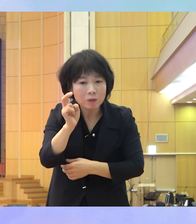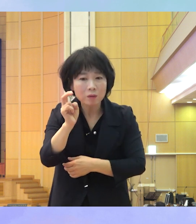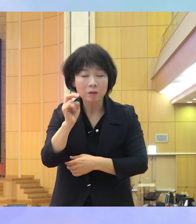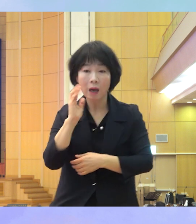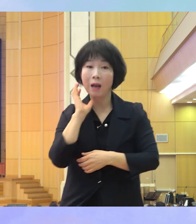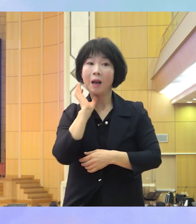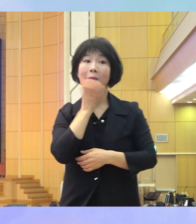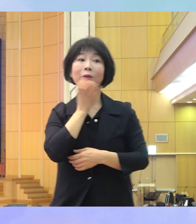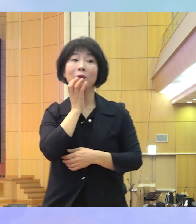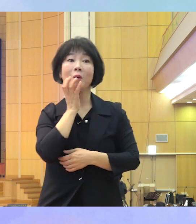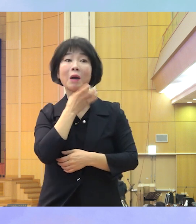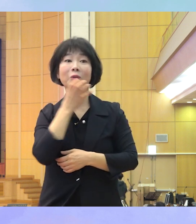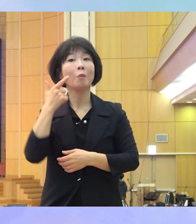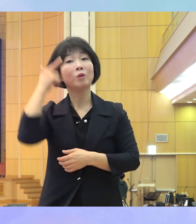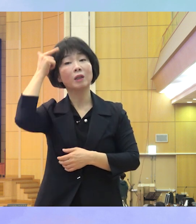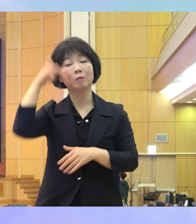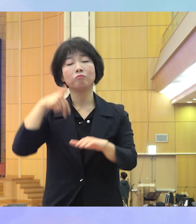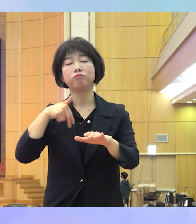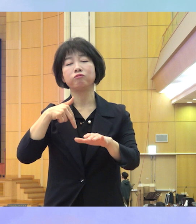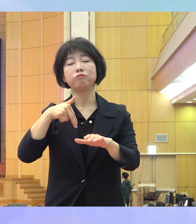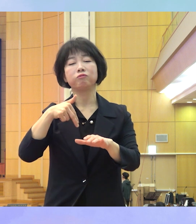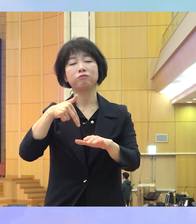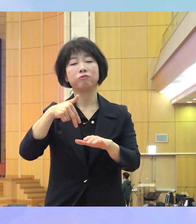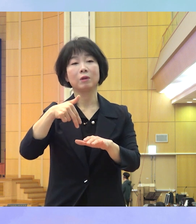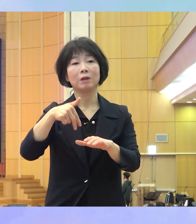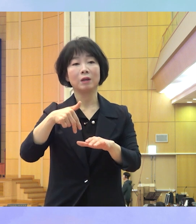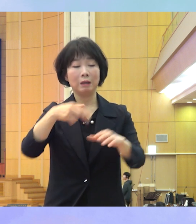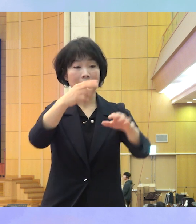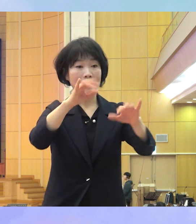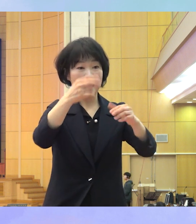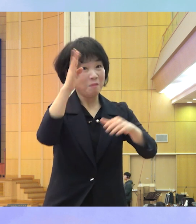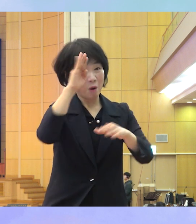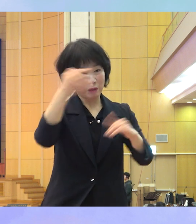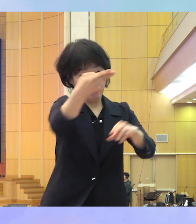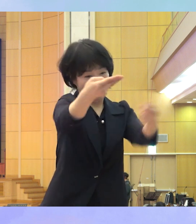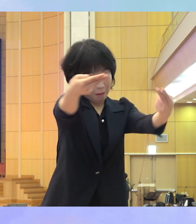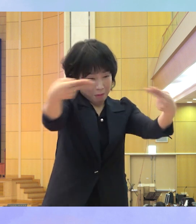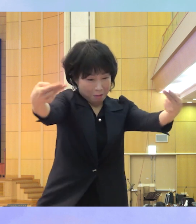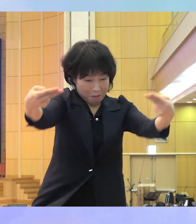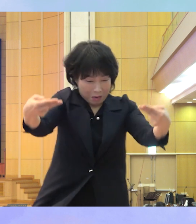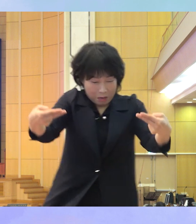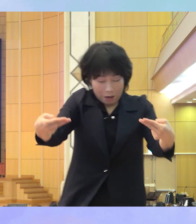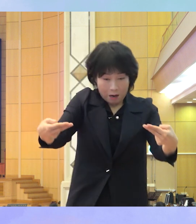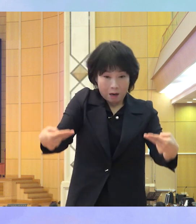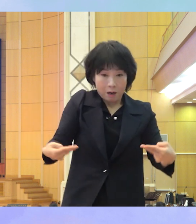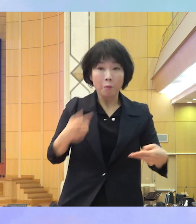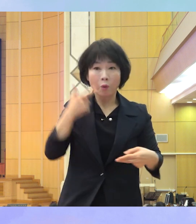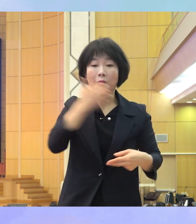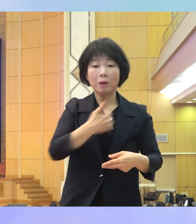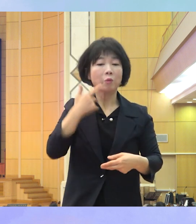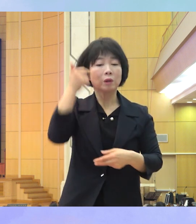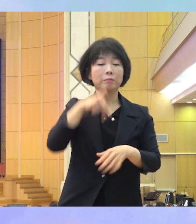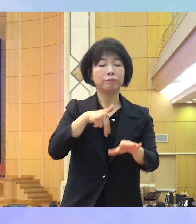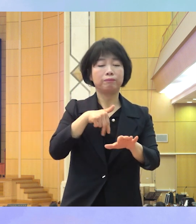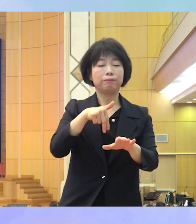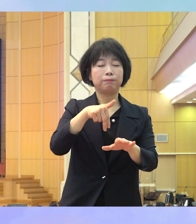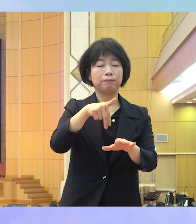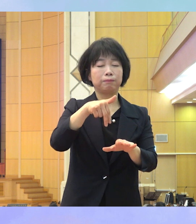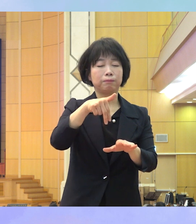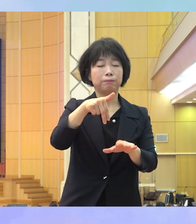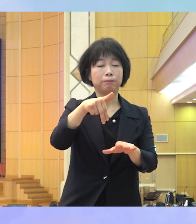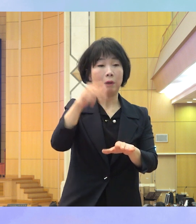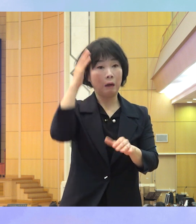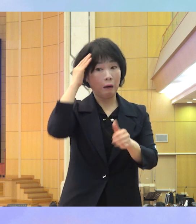베드로가 지나갈 때에, 베드로 목사님이 지나갈 때에 혹 그의 그림자라도 베드로를 만나가지고 기도받고